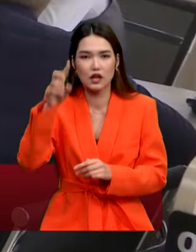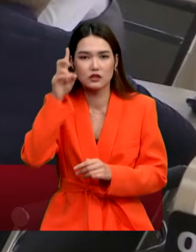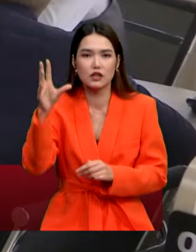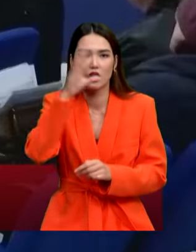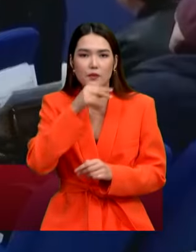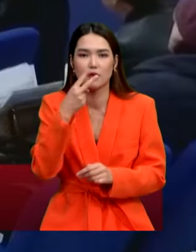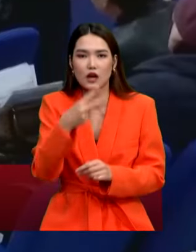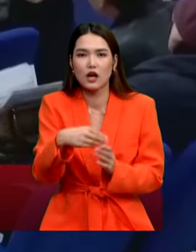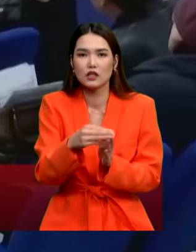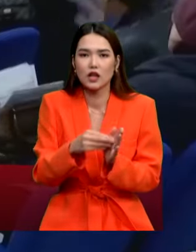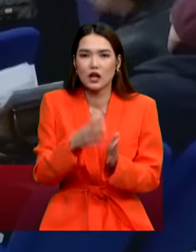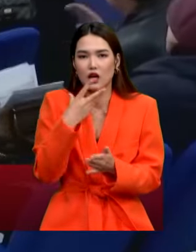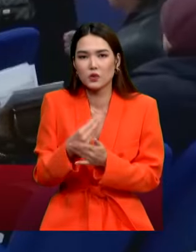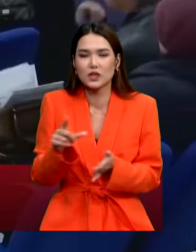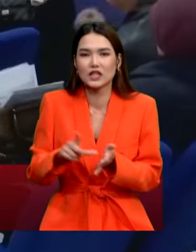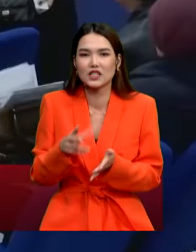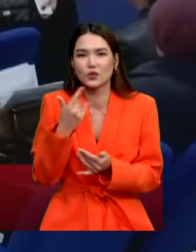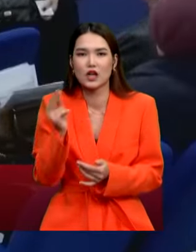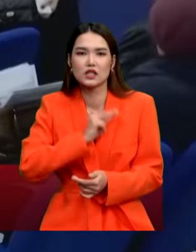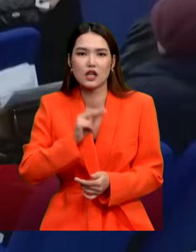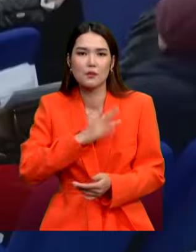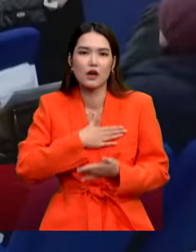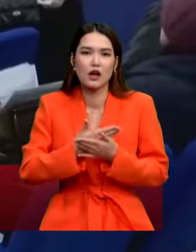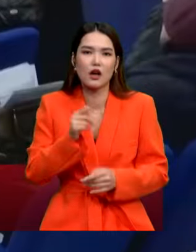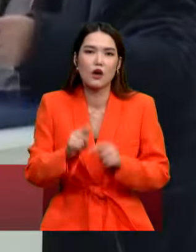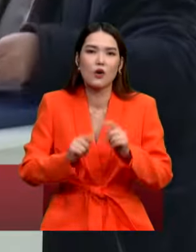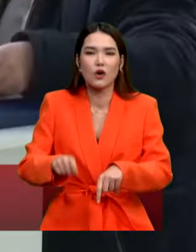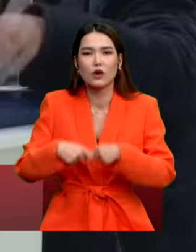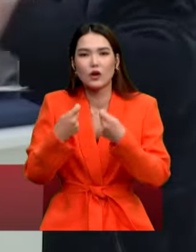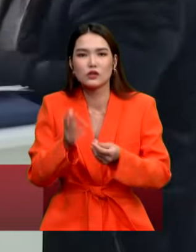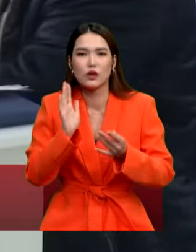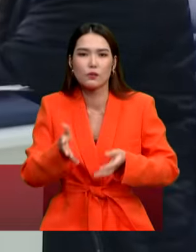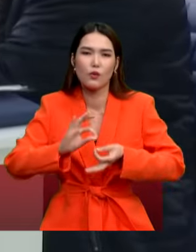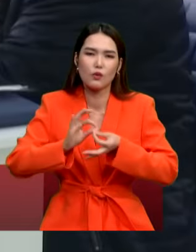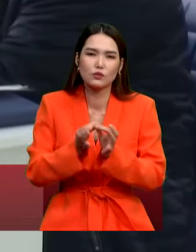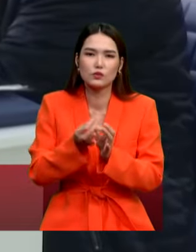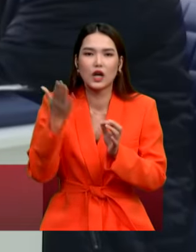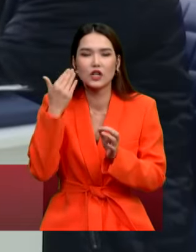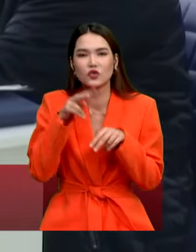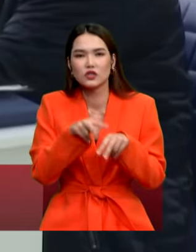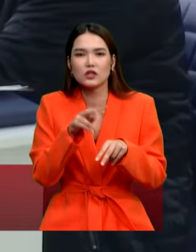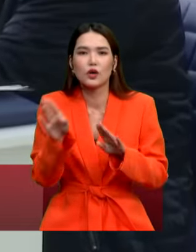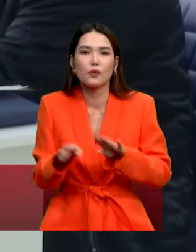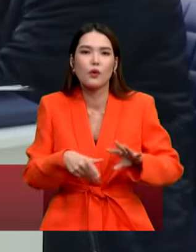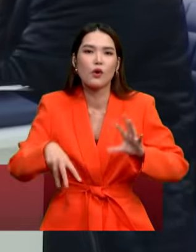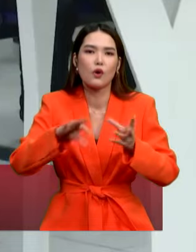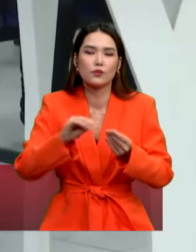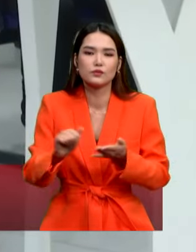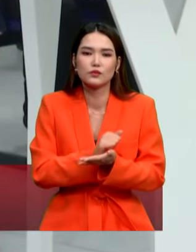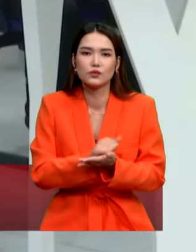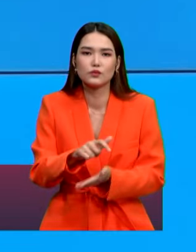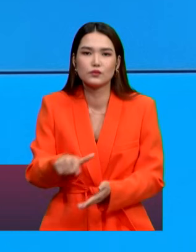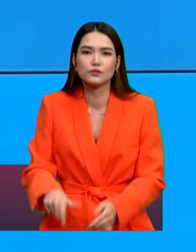могут переписать свои нелегально заработанные активы на родственников. Подобные схемы будет даже легче отследить после всеобщего